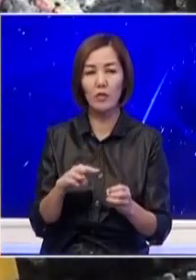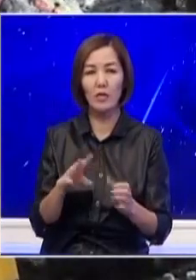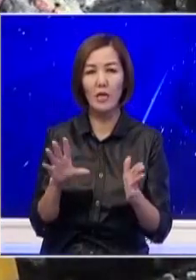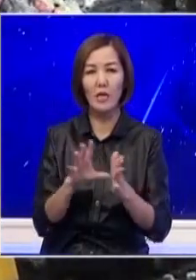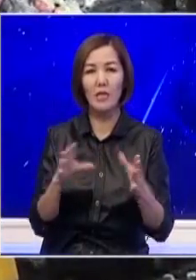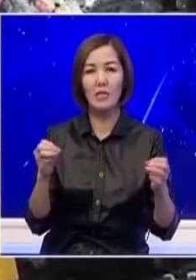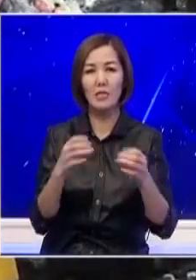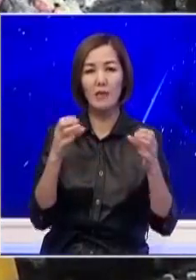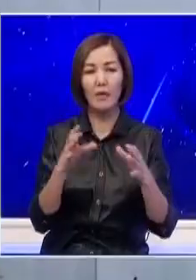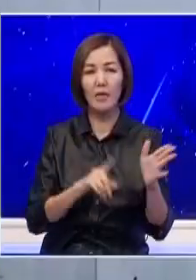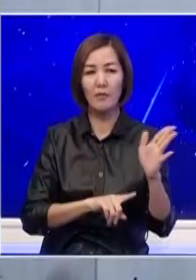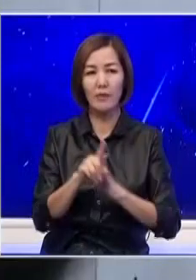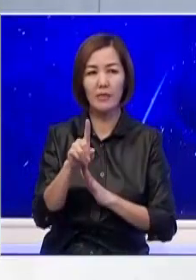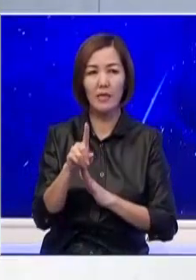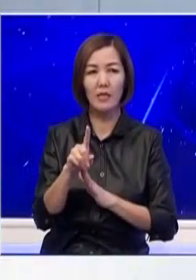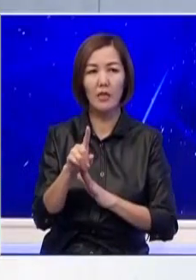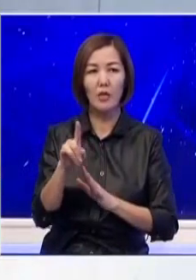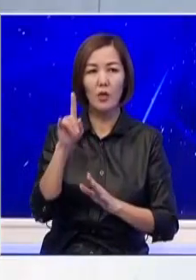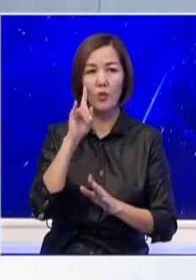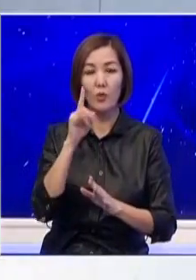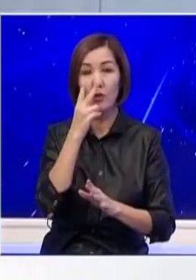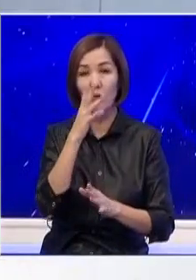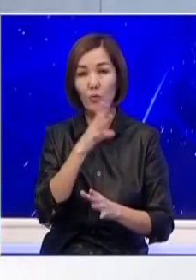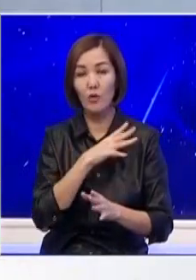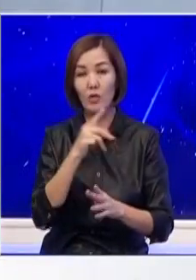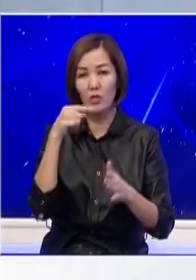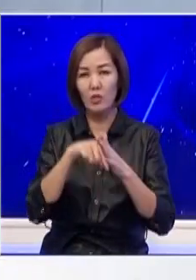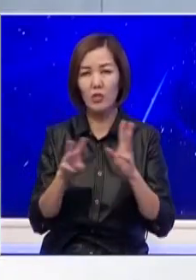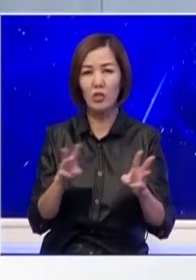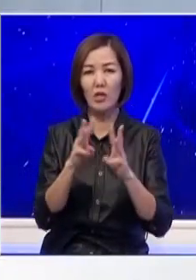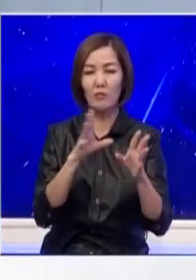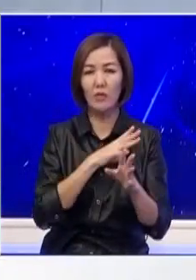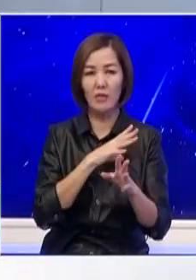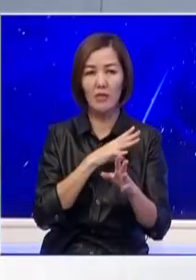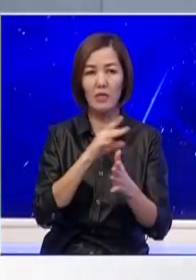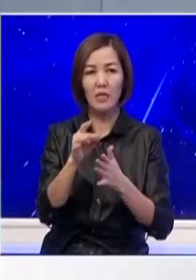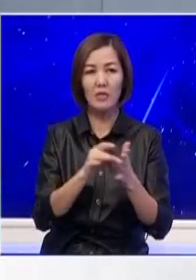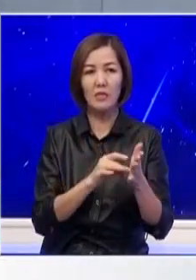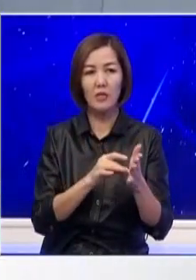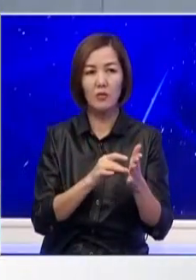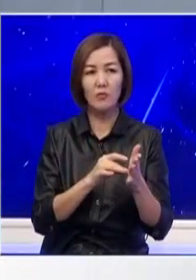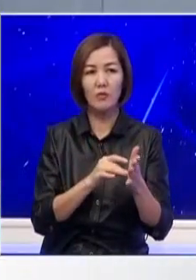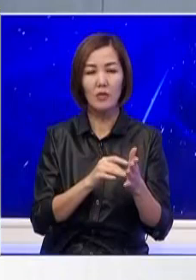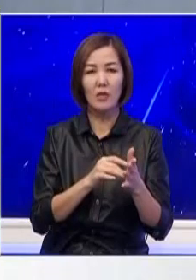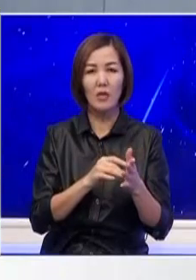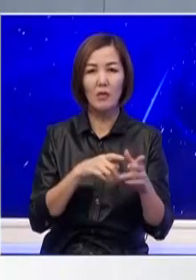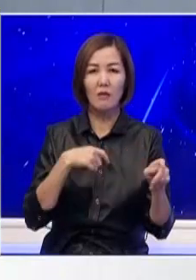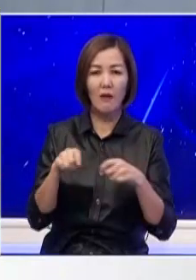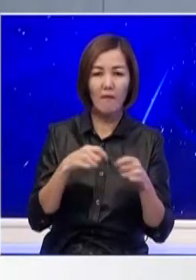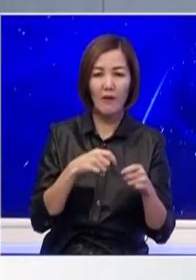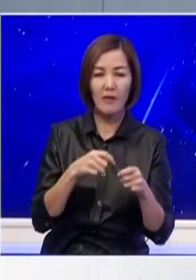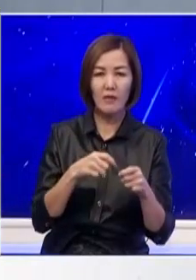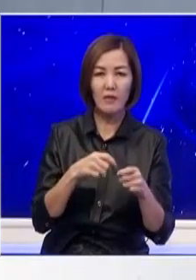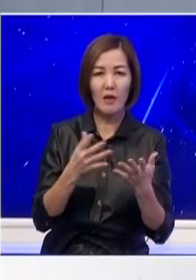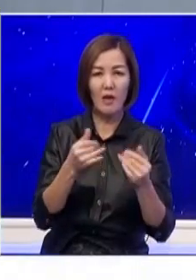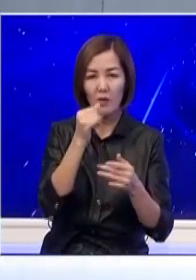берген қой. Содан басталған туалетке кейін бір тәте көріп тұр, іште пожарный болып жатыр деді. затымыз ешқайсын алып үлгірмедік. 20 миллион